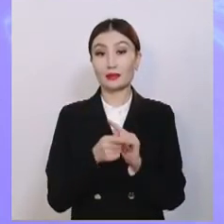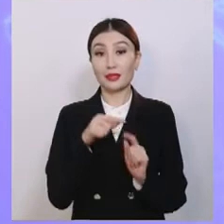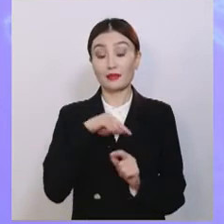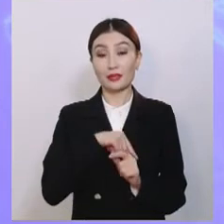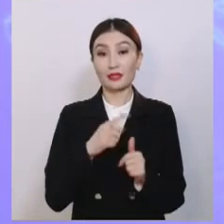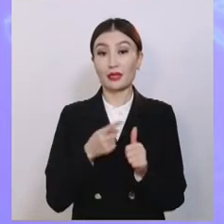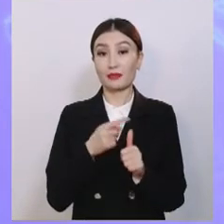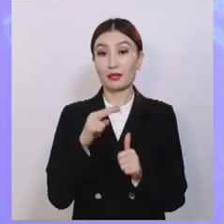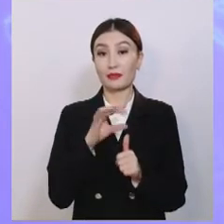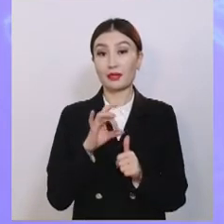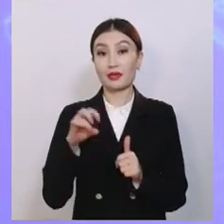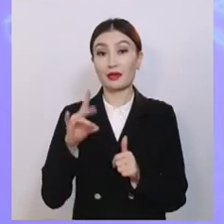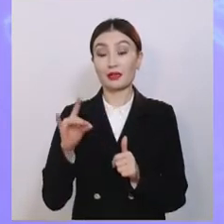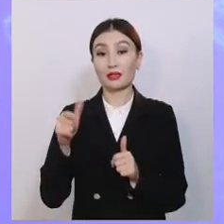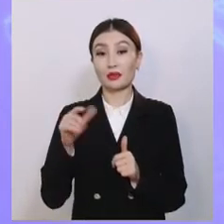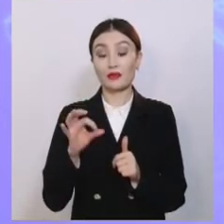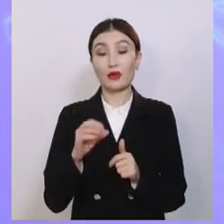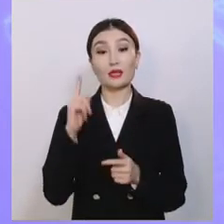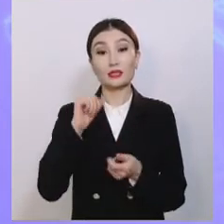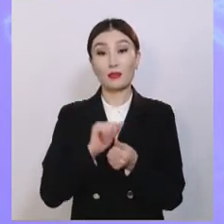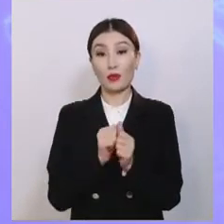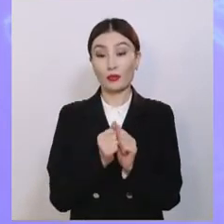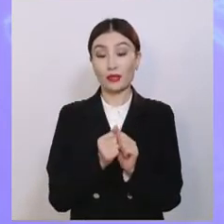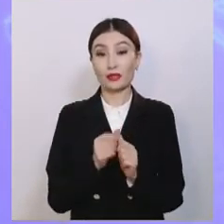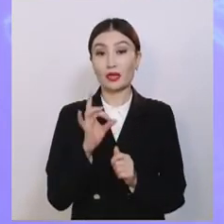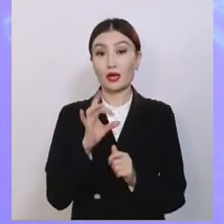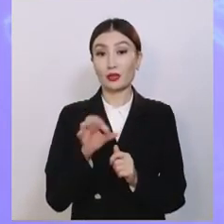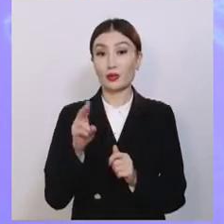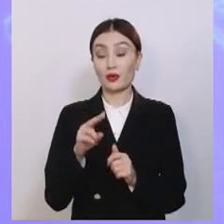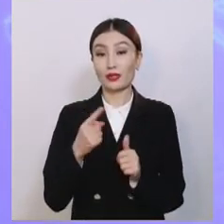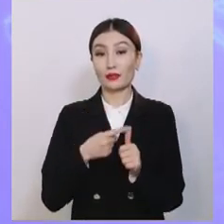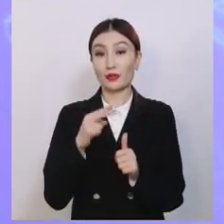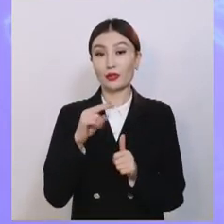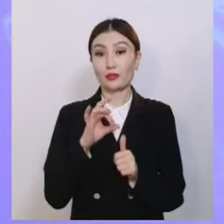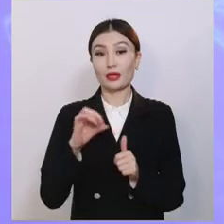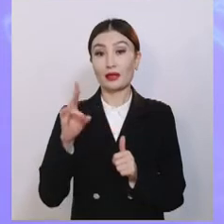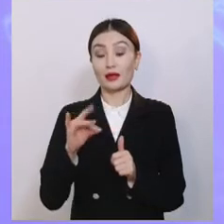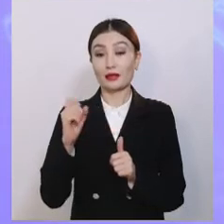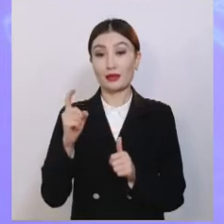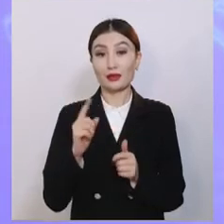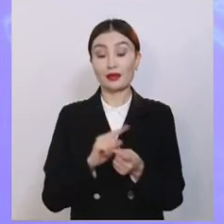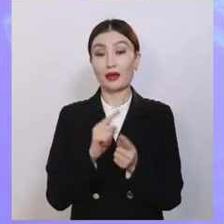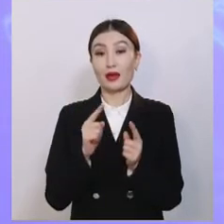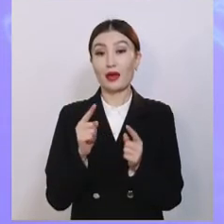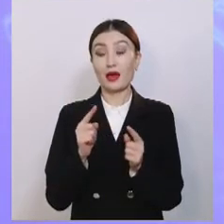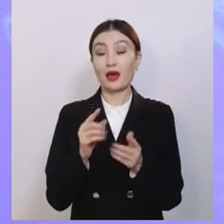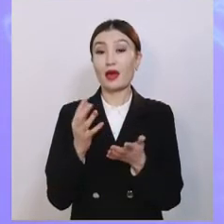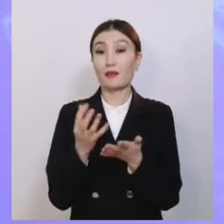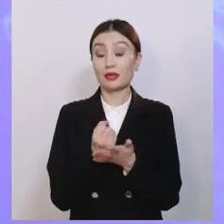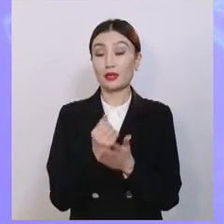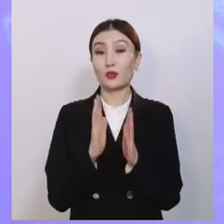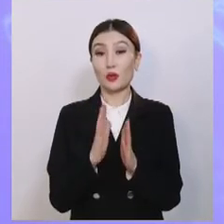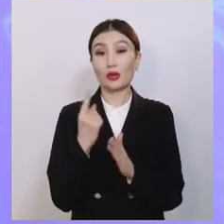признак имени прилагательного. Запомните, род имен прилагательных определяется только